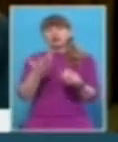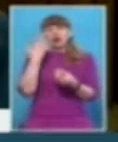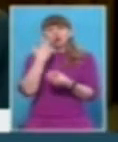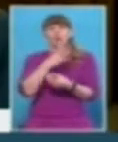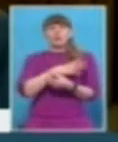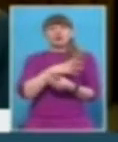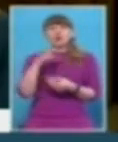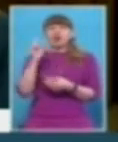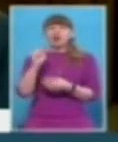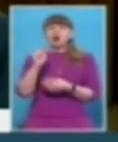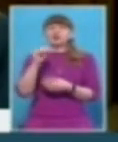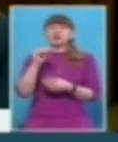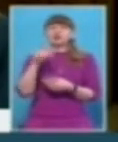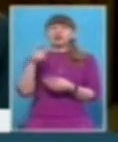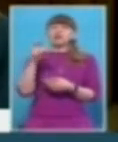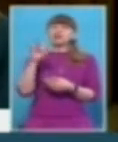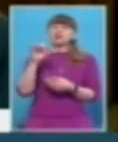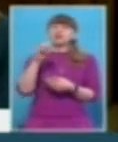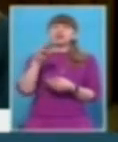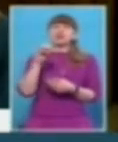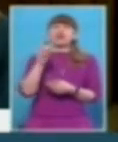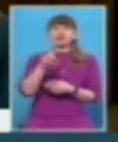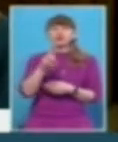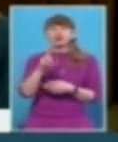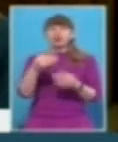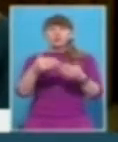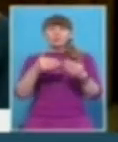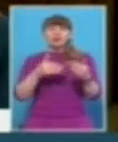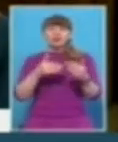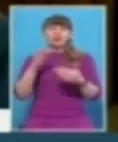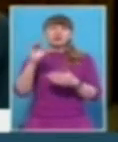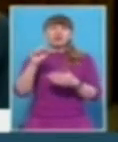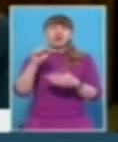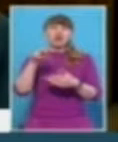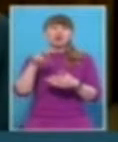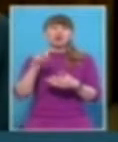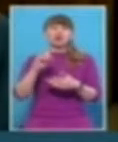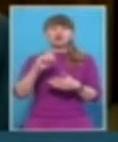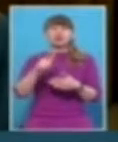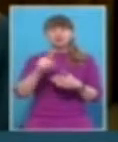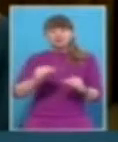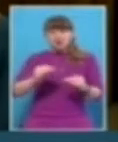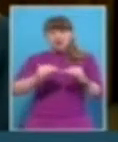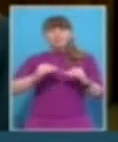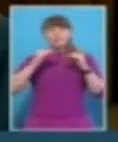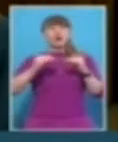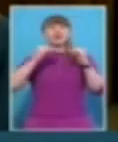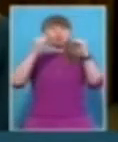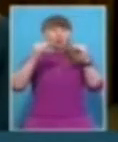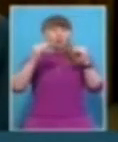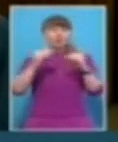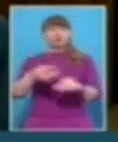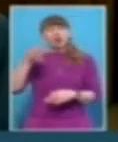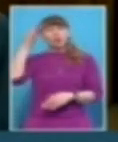Афганистане. Вот. Это как раз вот перед салангом, перед подъемом на саланг, мы подходили к этому салангу.